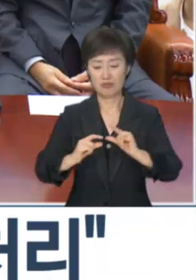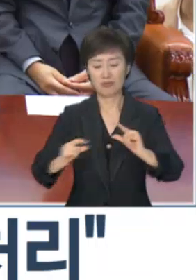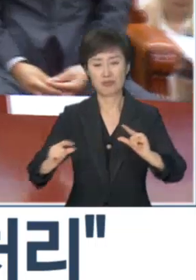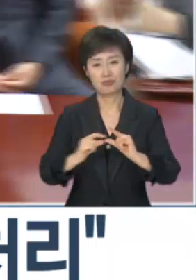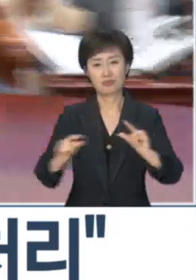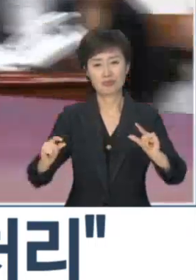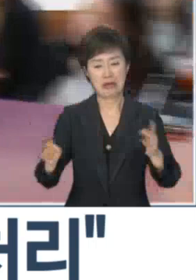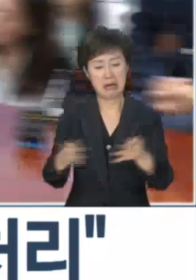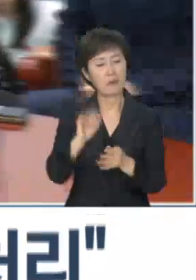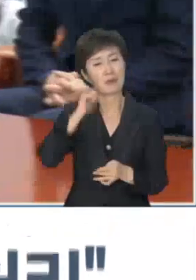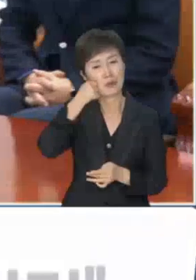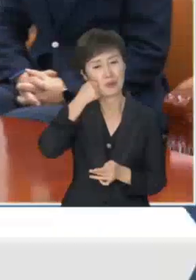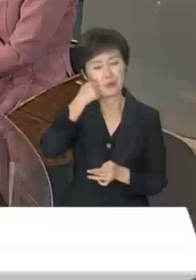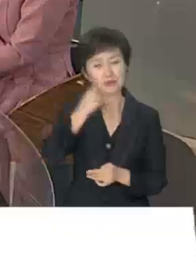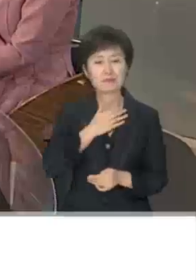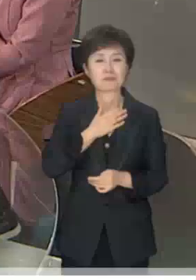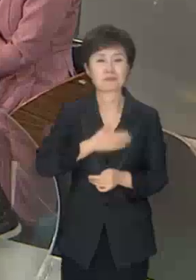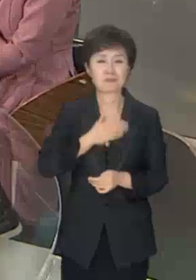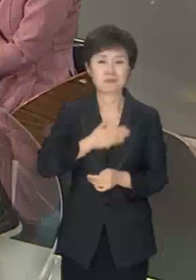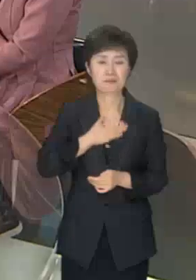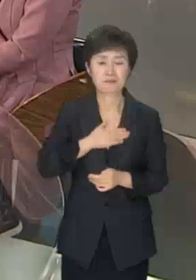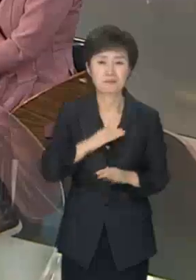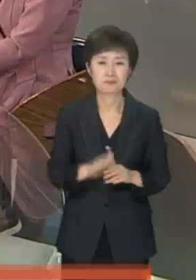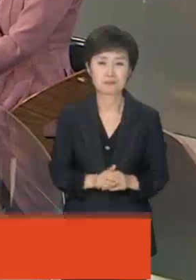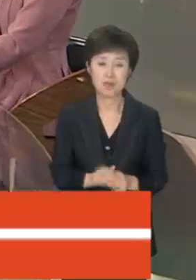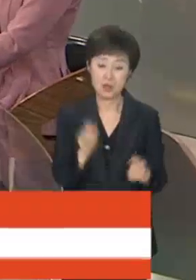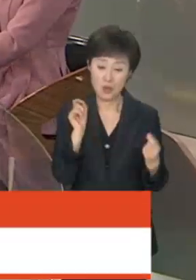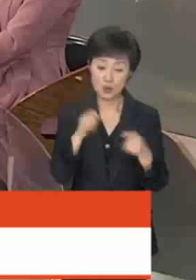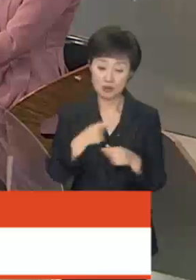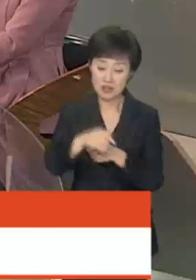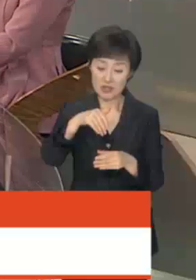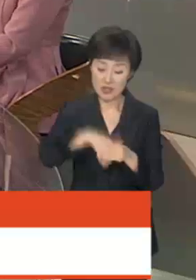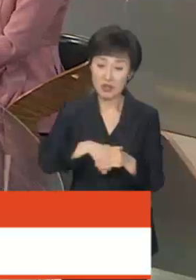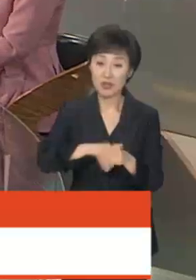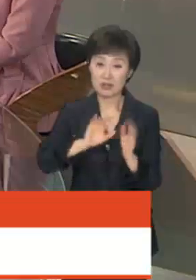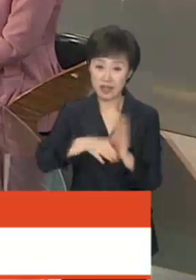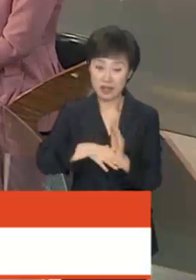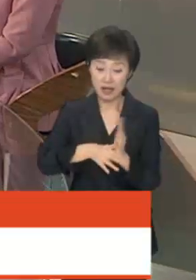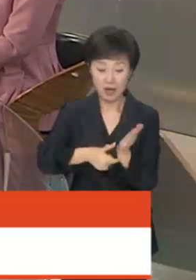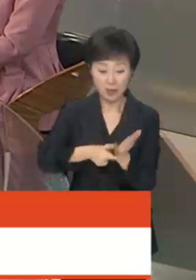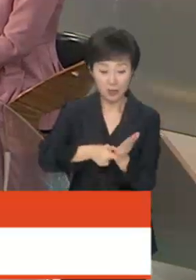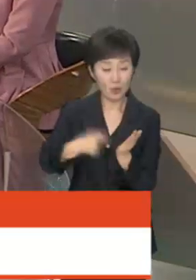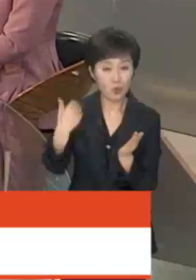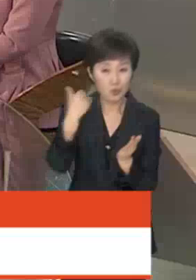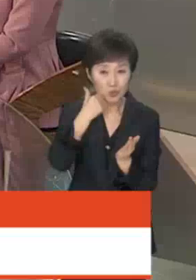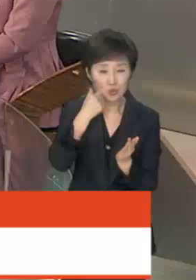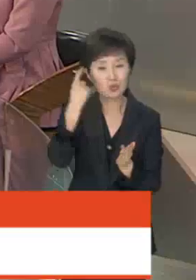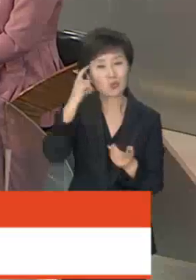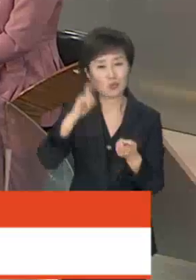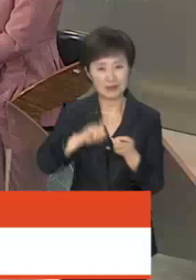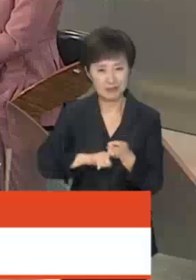봅니다. 알겠습니다. 그 모든 상황들 아마 이제 곧 있을 총선에서 국민들이 심판을 하게 되지 않을까